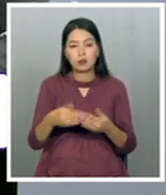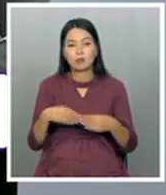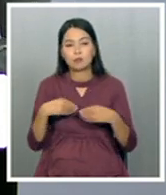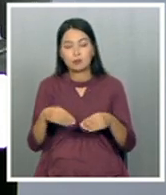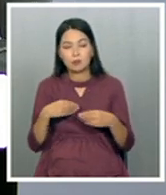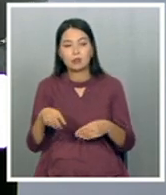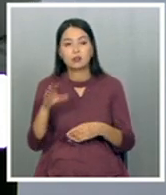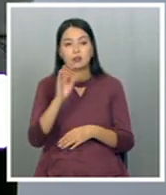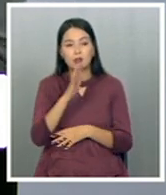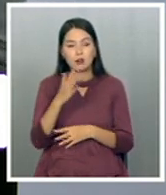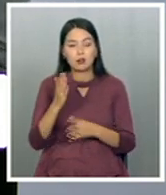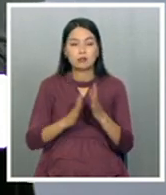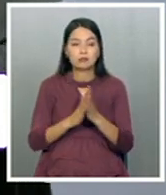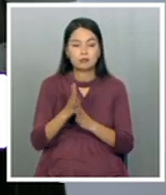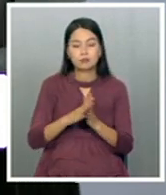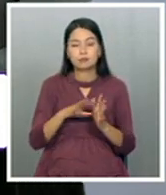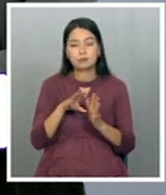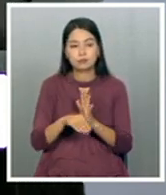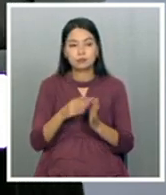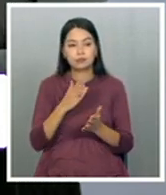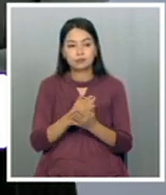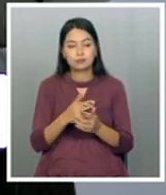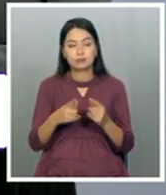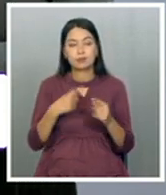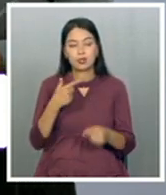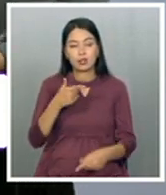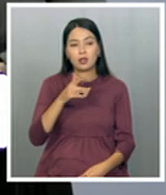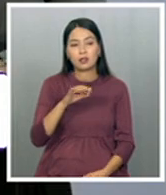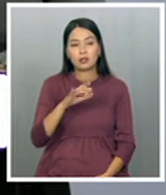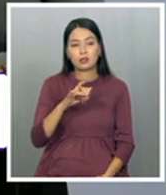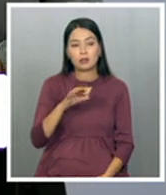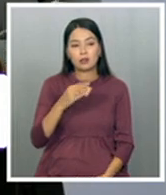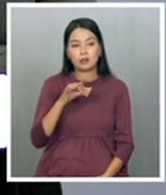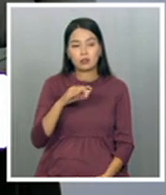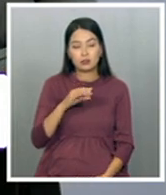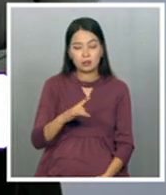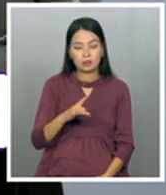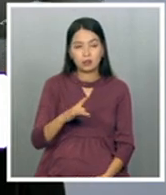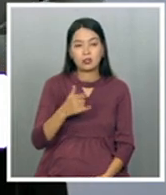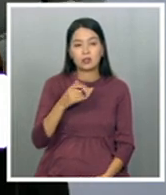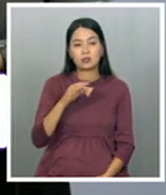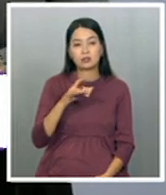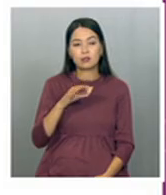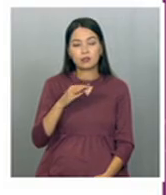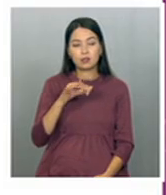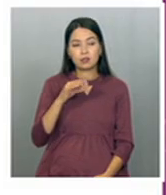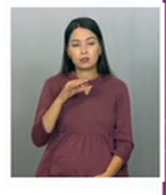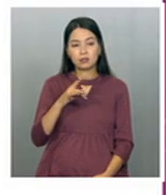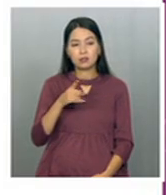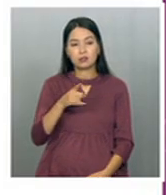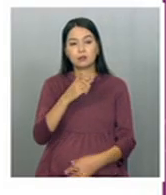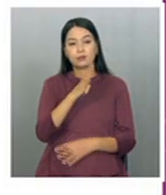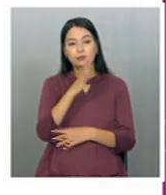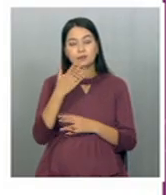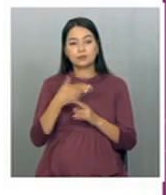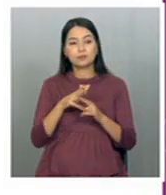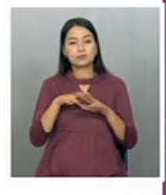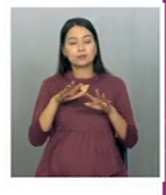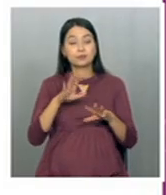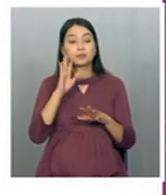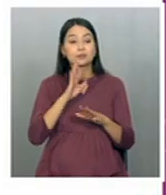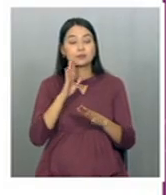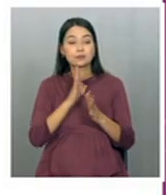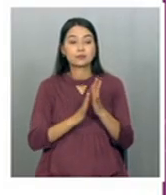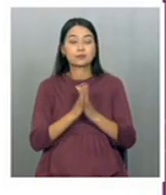ағашты өсімдіктер жатады. Келесі суретте қамыс көрсетілген. Қамыс ол гидрофиттер тобына жатады. Өздеріңіз